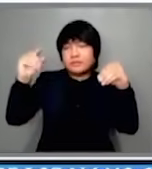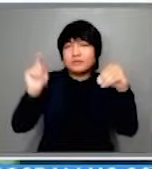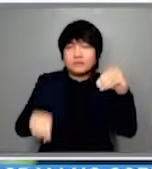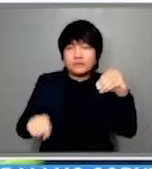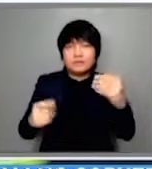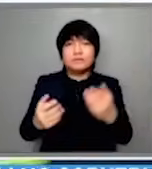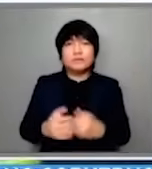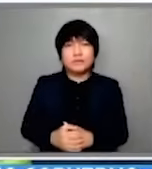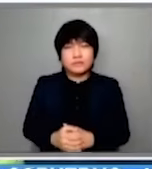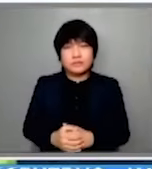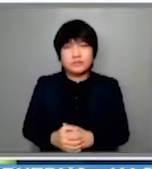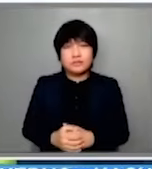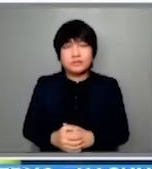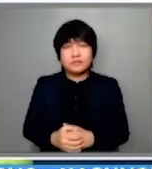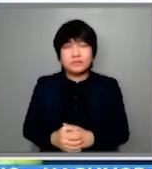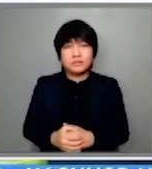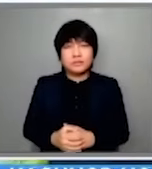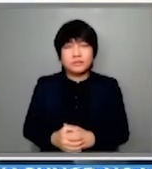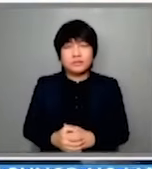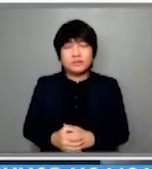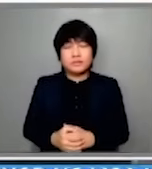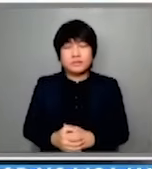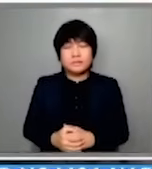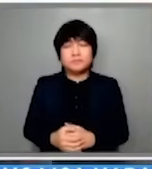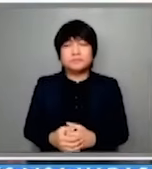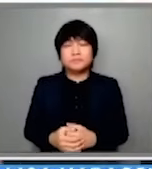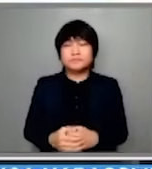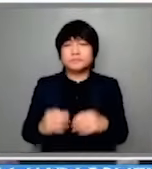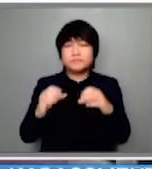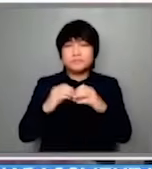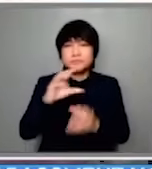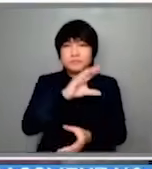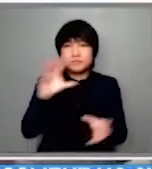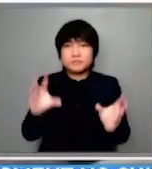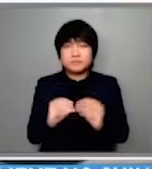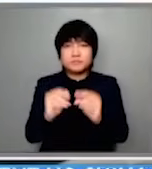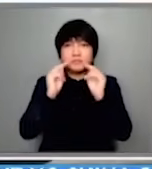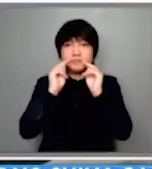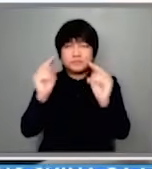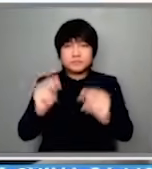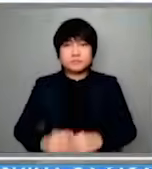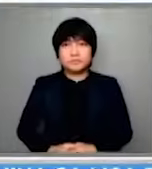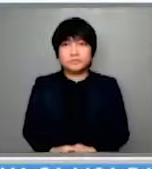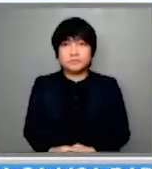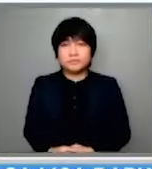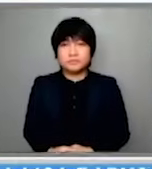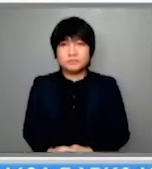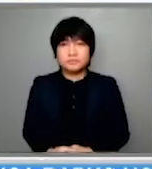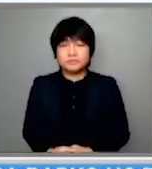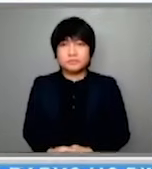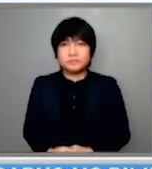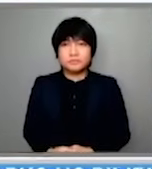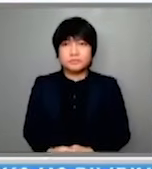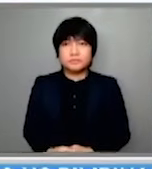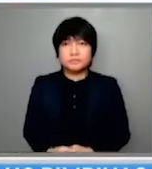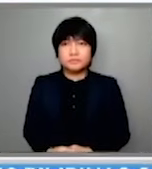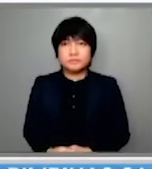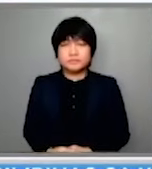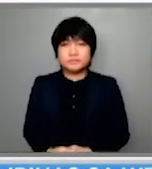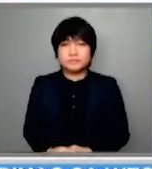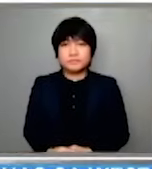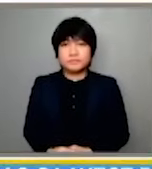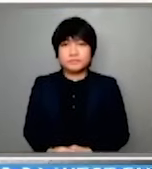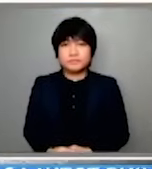standard. James Agustin, nagbabalita para sa GMA Integrated News. Ito na ang mabilisang